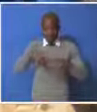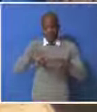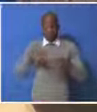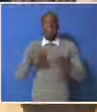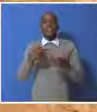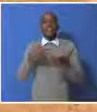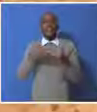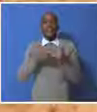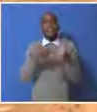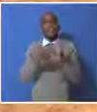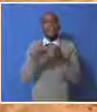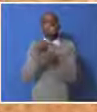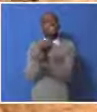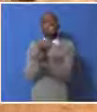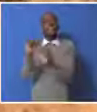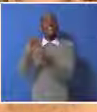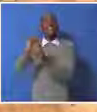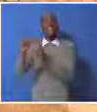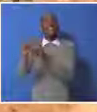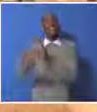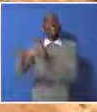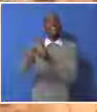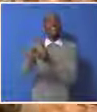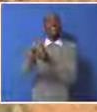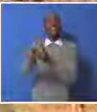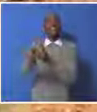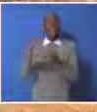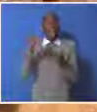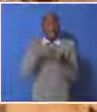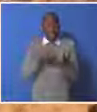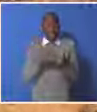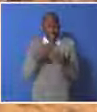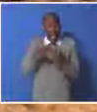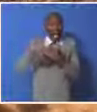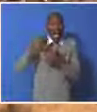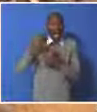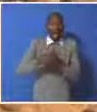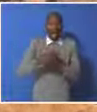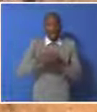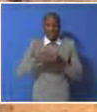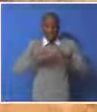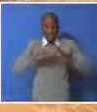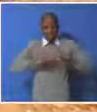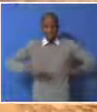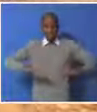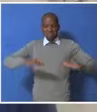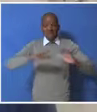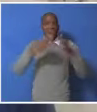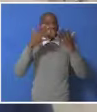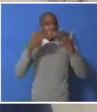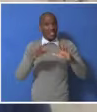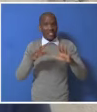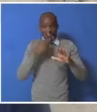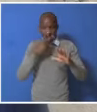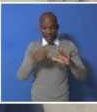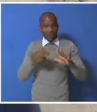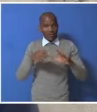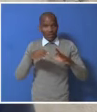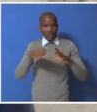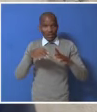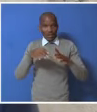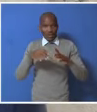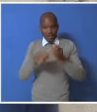somaretse tikolo mme gape mo godimo ga moo mo go tswang gone mo madirelong a ga re sena nna re tsenya boloko ke yone